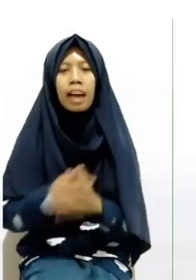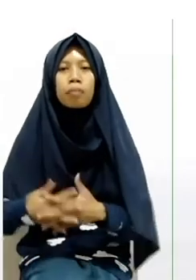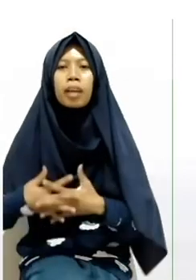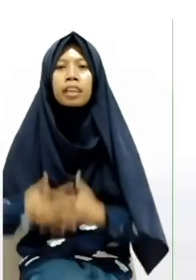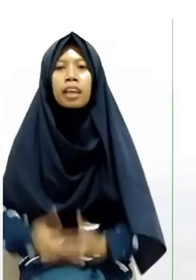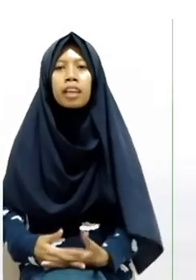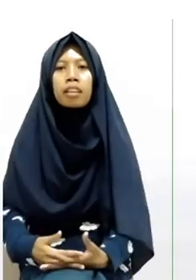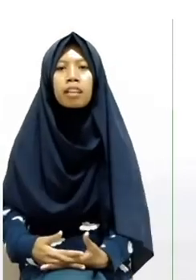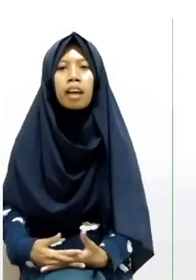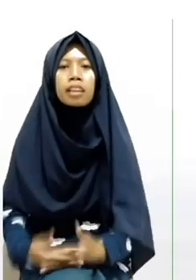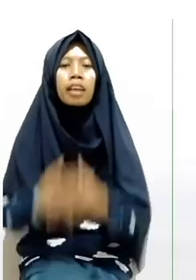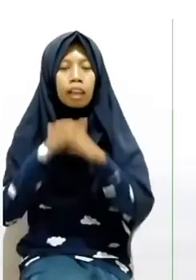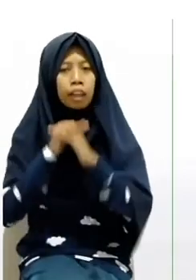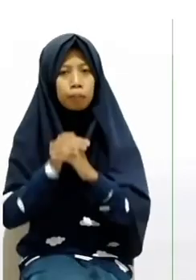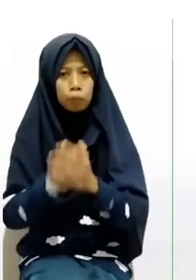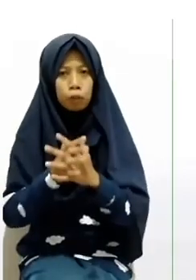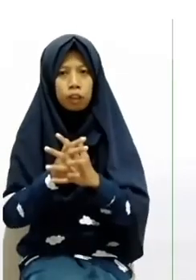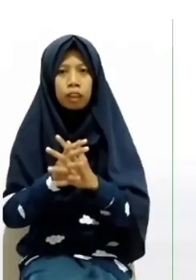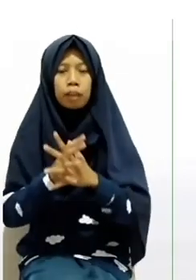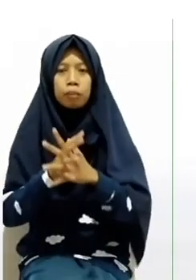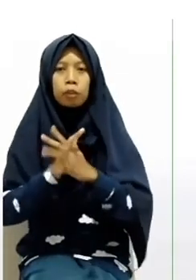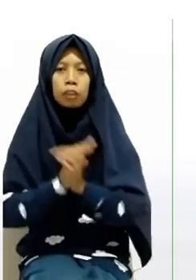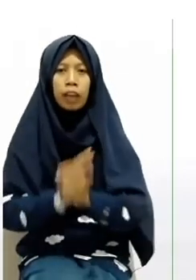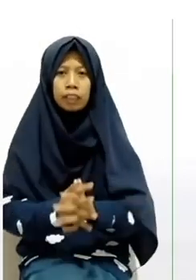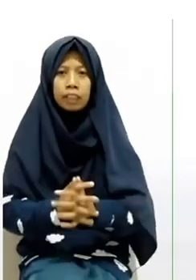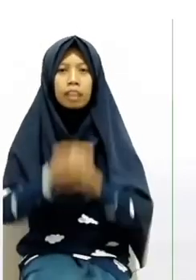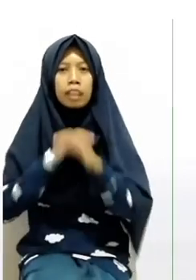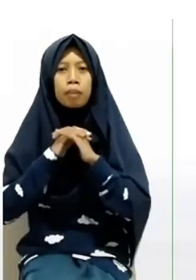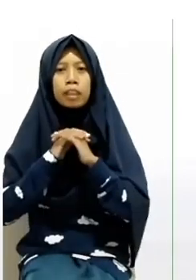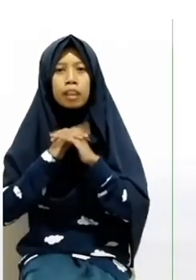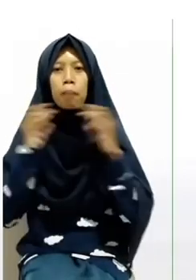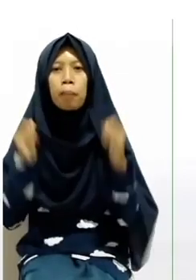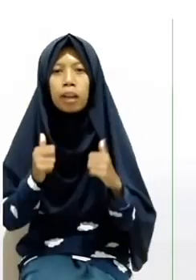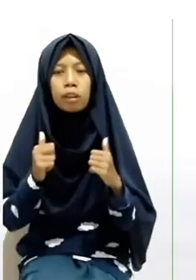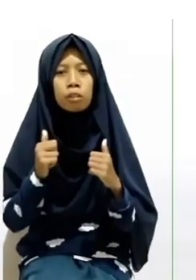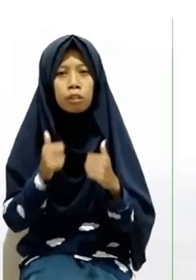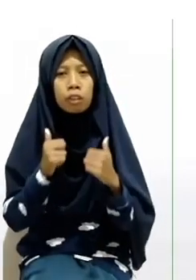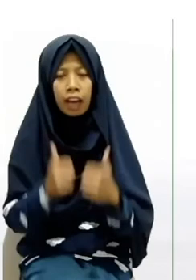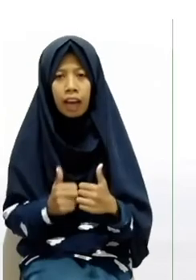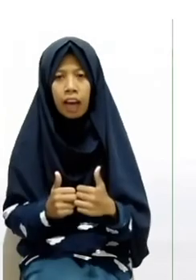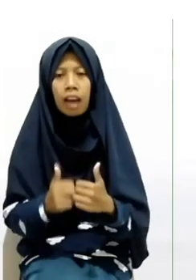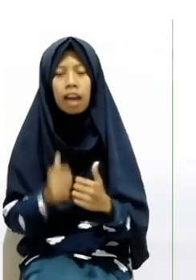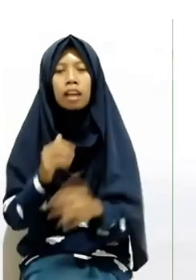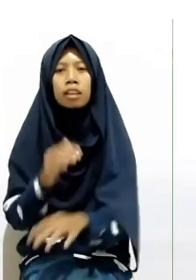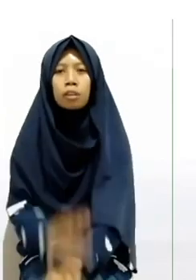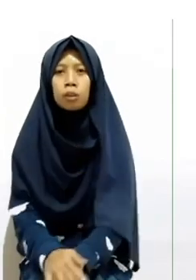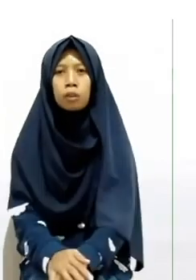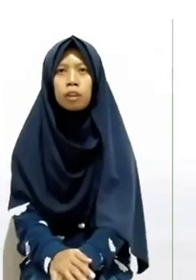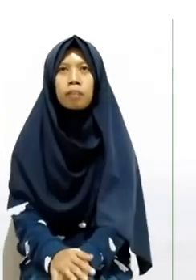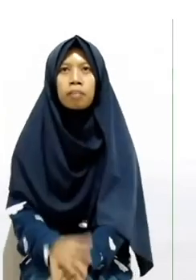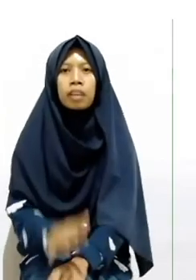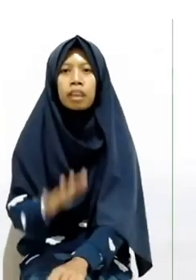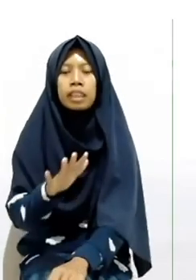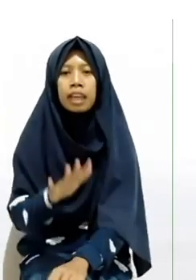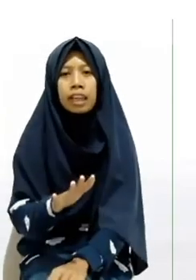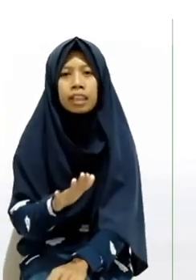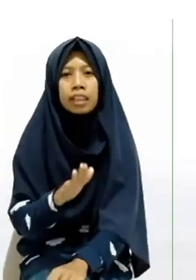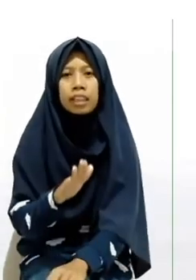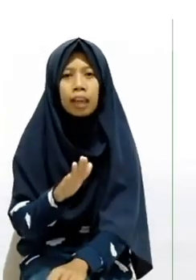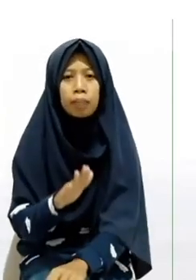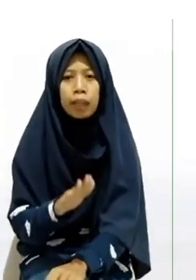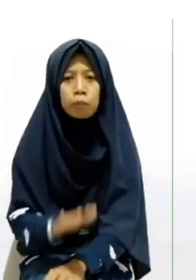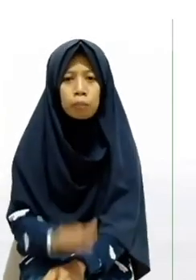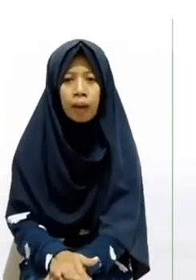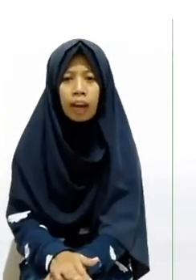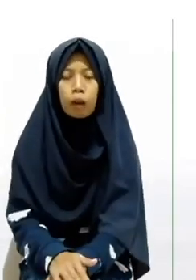kita akan belajar tentang telepon atau untuk saat ini kita belajar dulu ya terus jangan